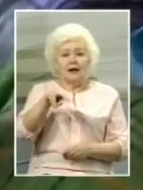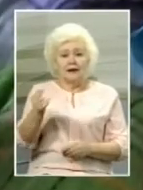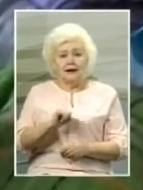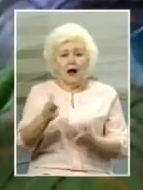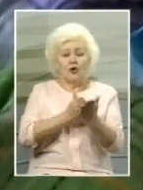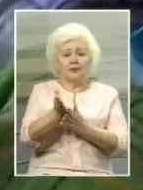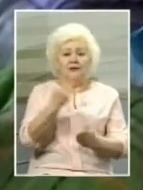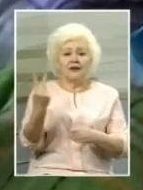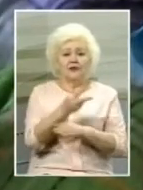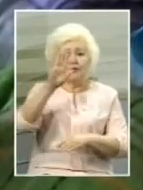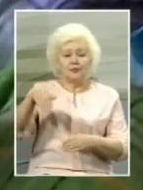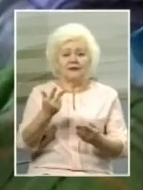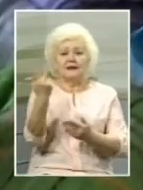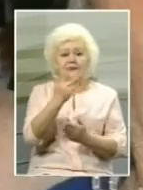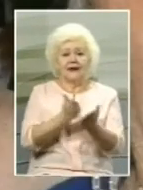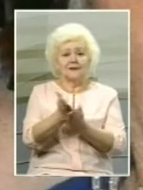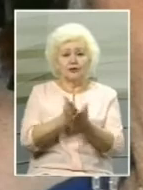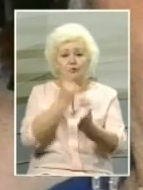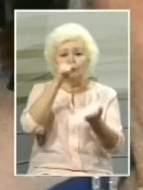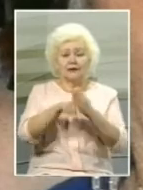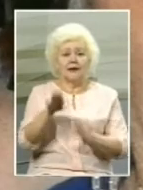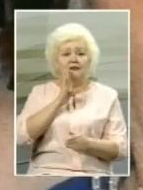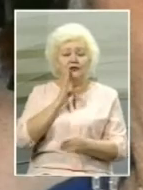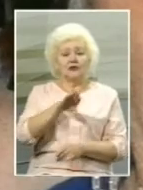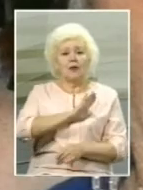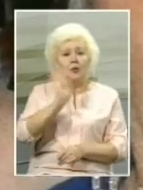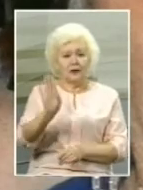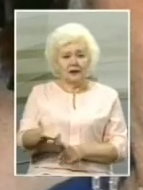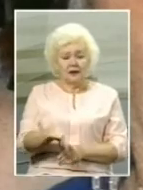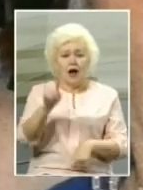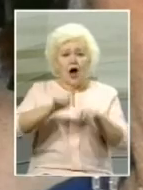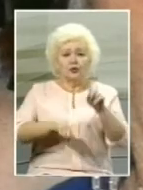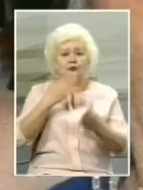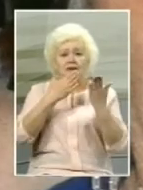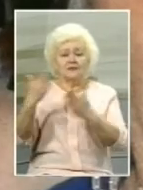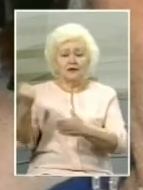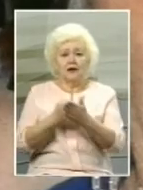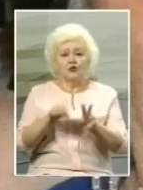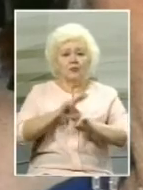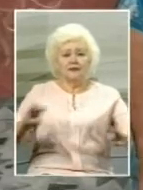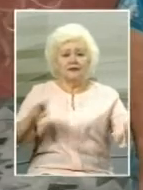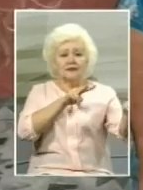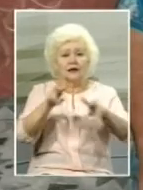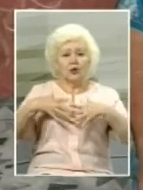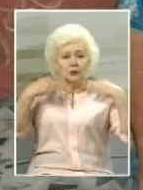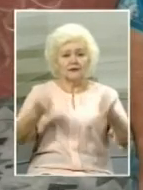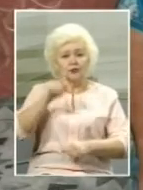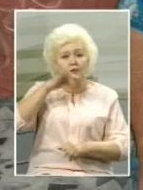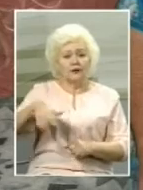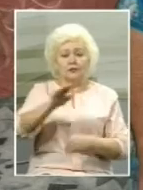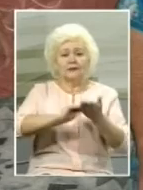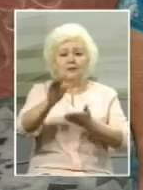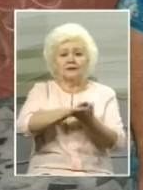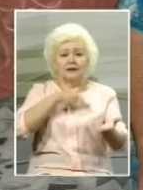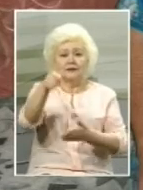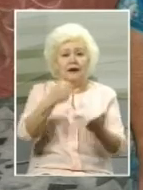ще двічі. Після 3-го хірургічного втручання жінка померла. Родичі звернулися до Міністерства охорони здоров'я України, написали